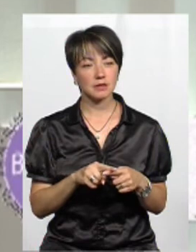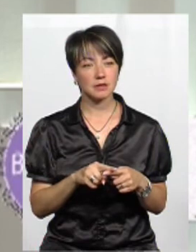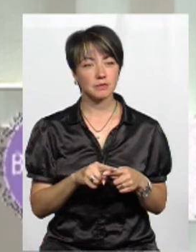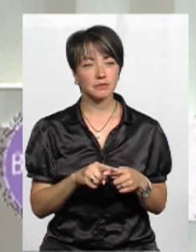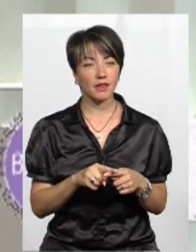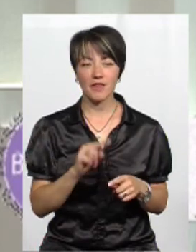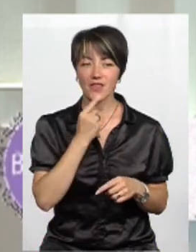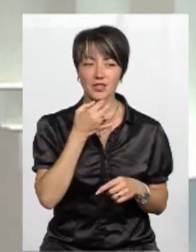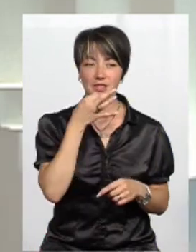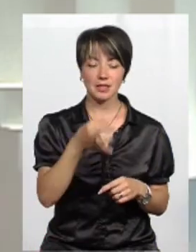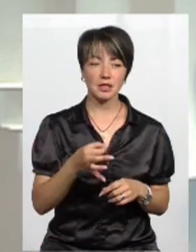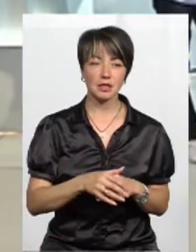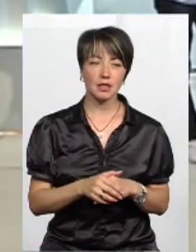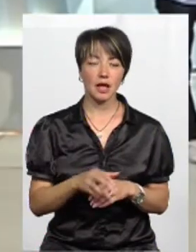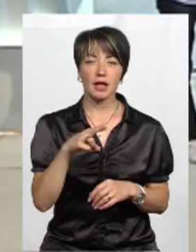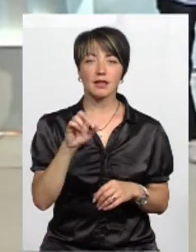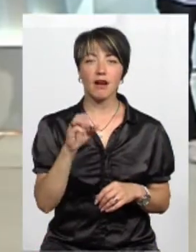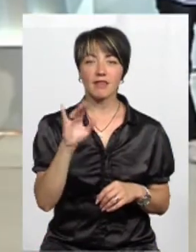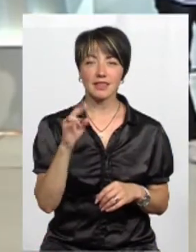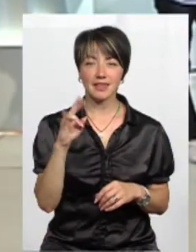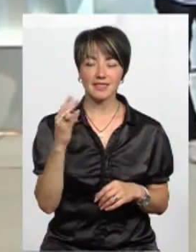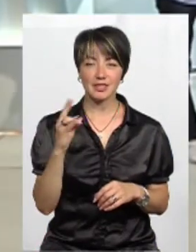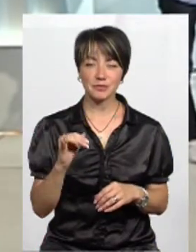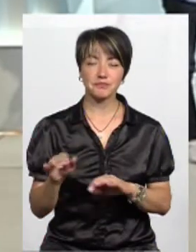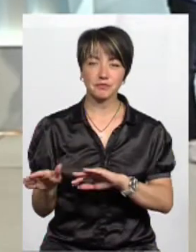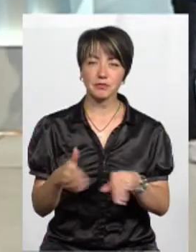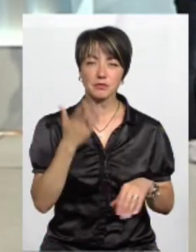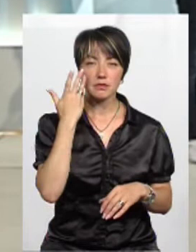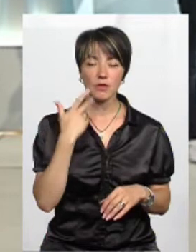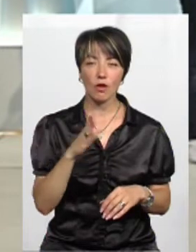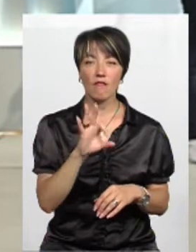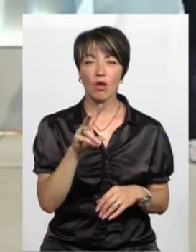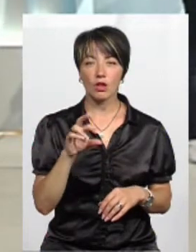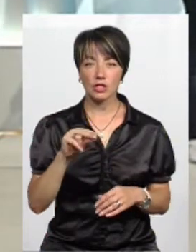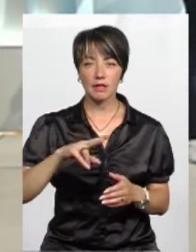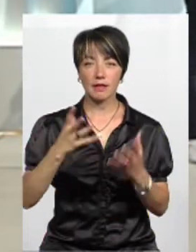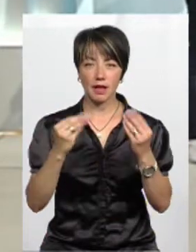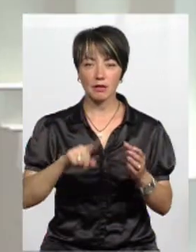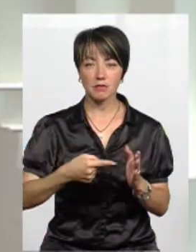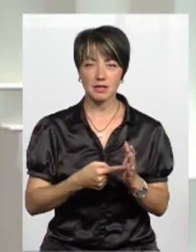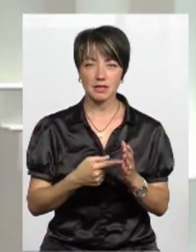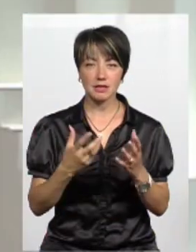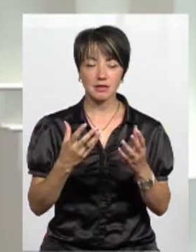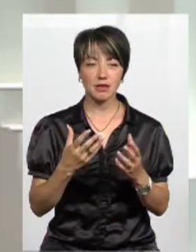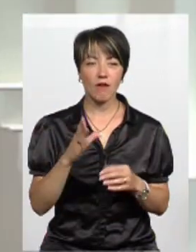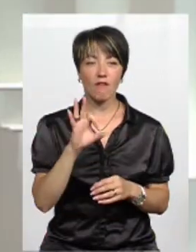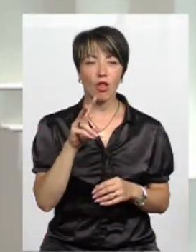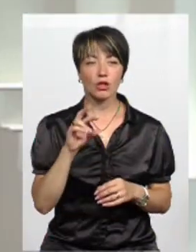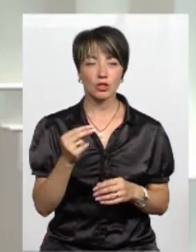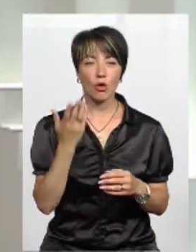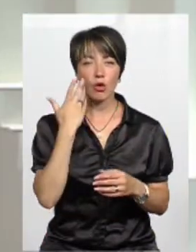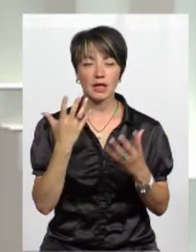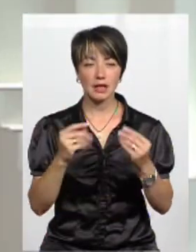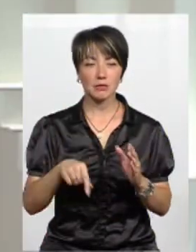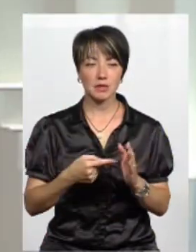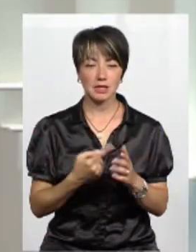ну так, напевно, не скажу. Давидковецька і Копостенська. Так, і коли у Волочиську День міста? У Волочиську, коли День